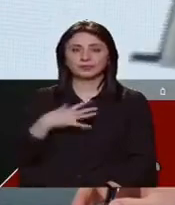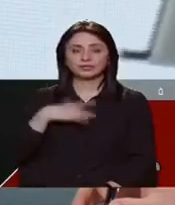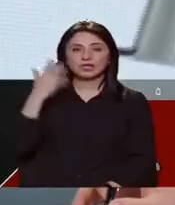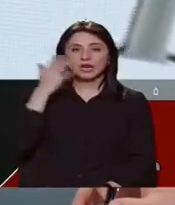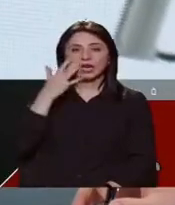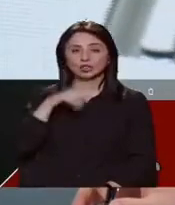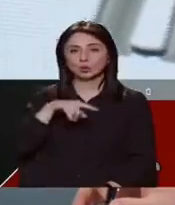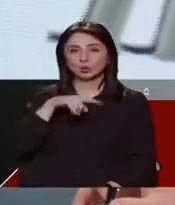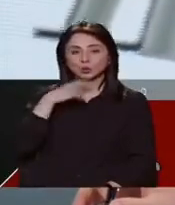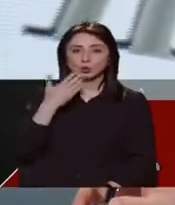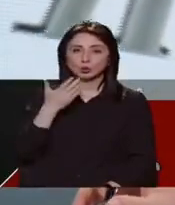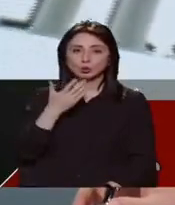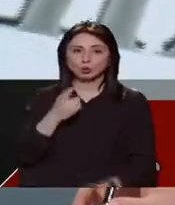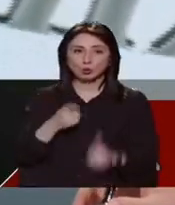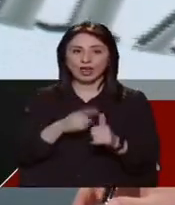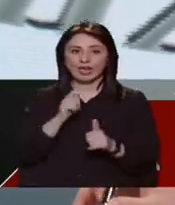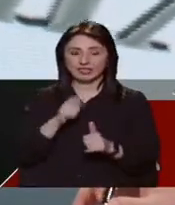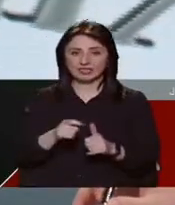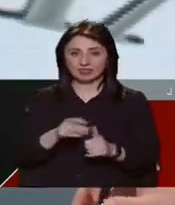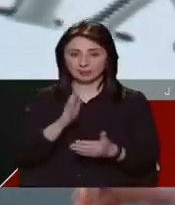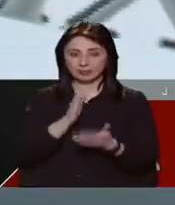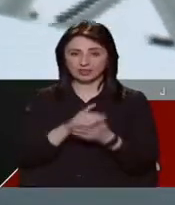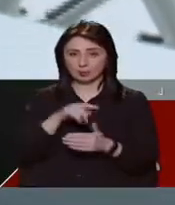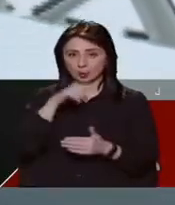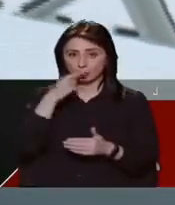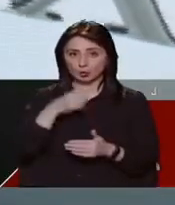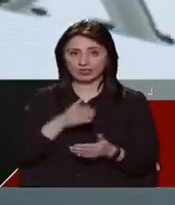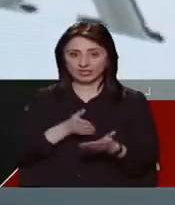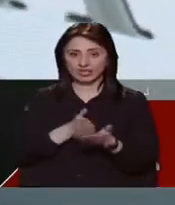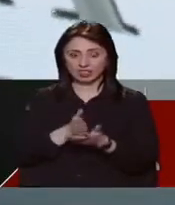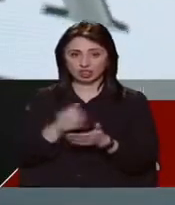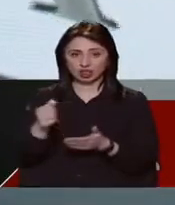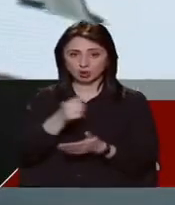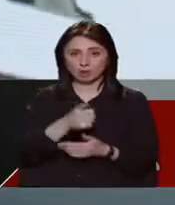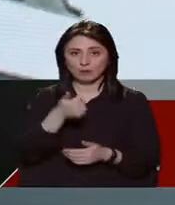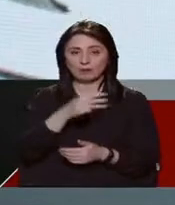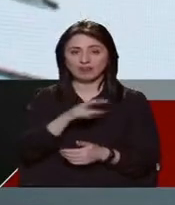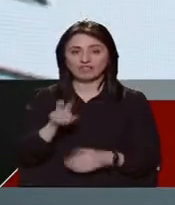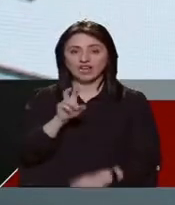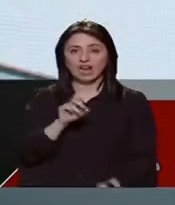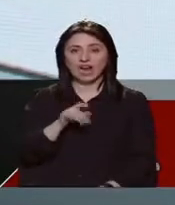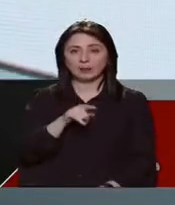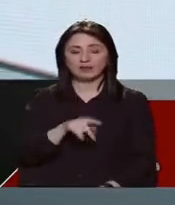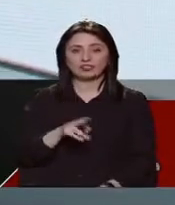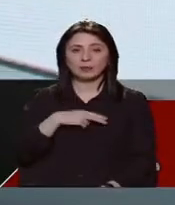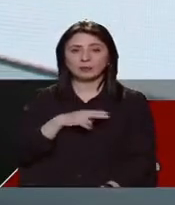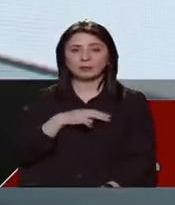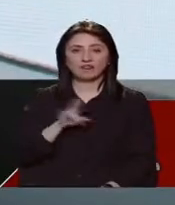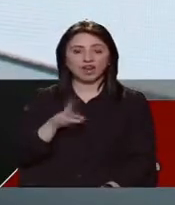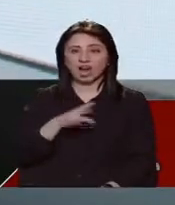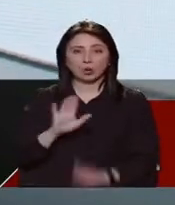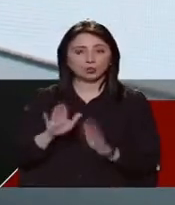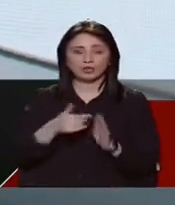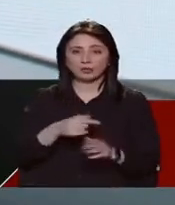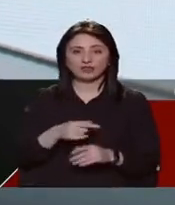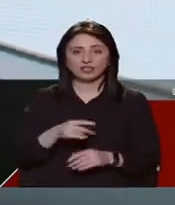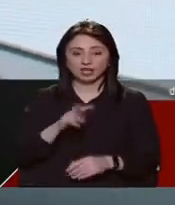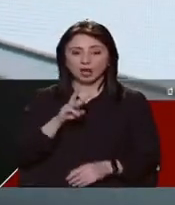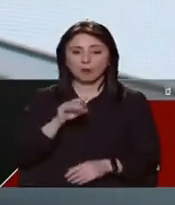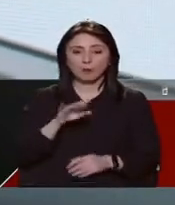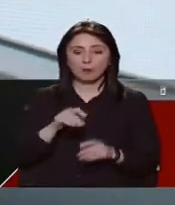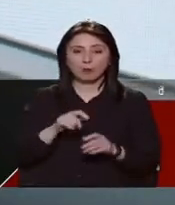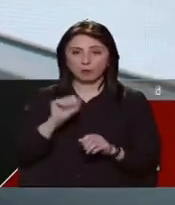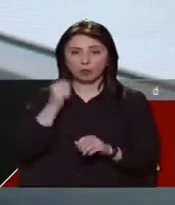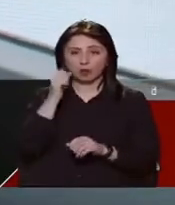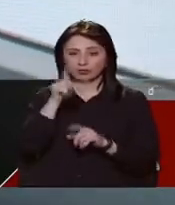cartoful ține băs Rusetz tu ezahi da ambobrom. Pirda pe Rusetz da niștul iam așim premier ministru care are băsul parlament ce chiar unda ibarb de Molotovis